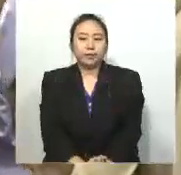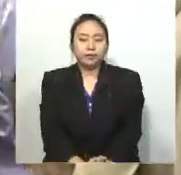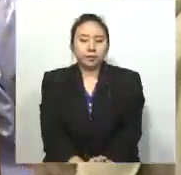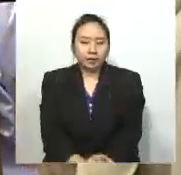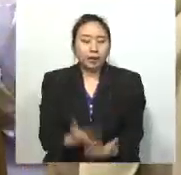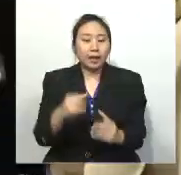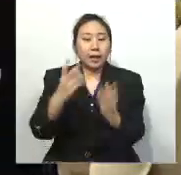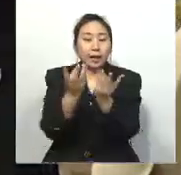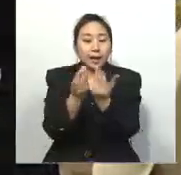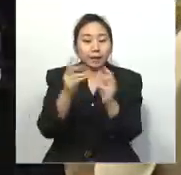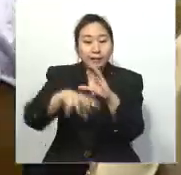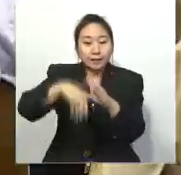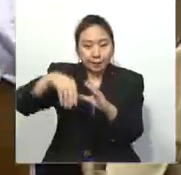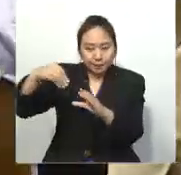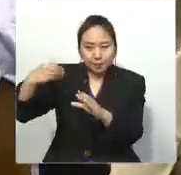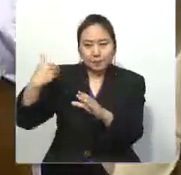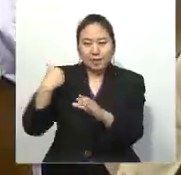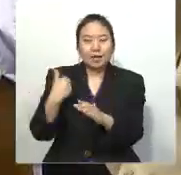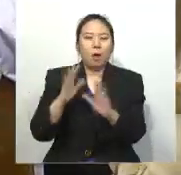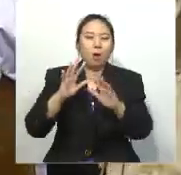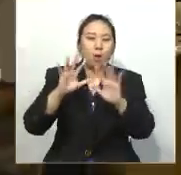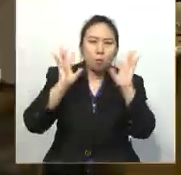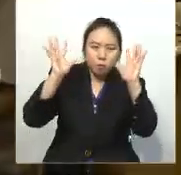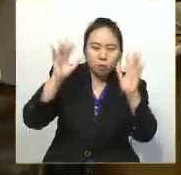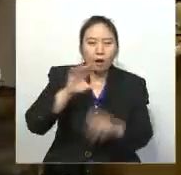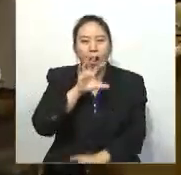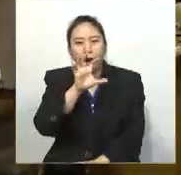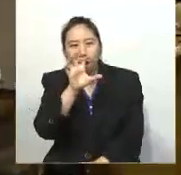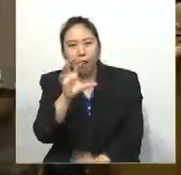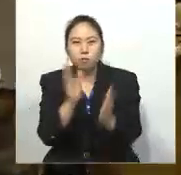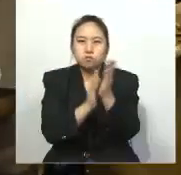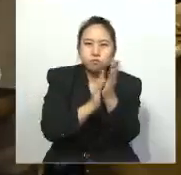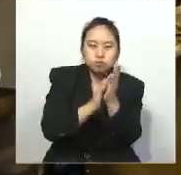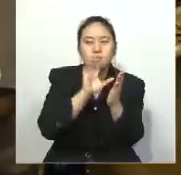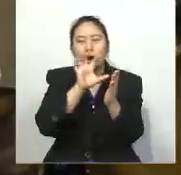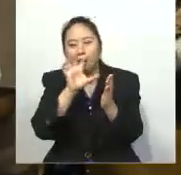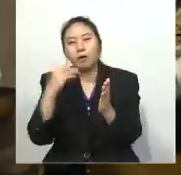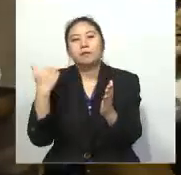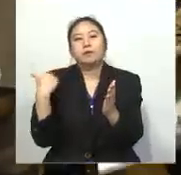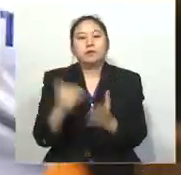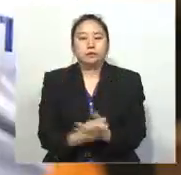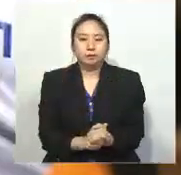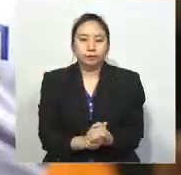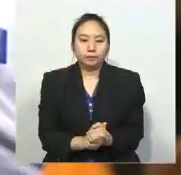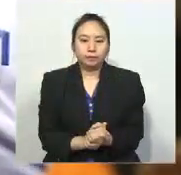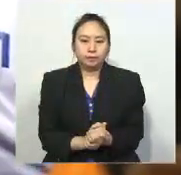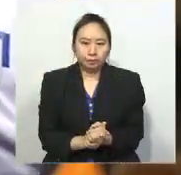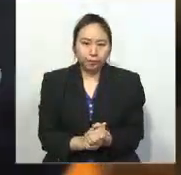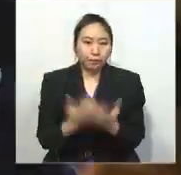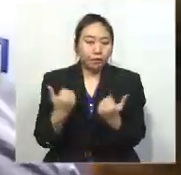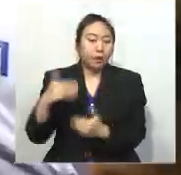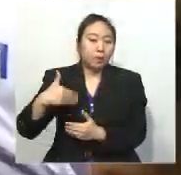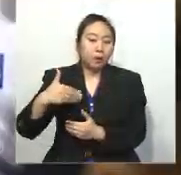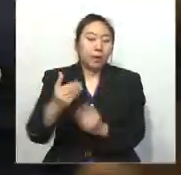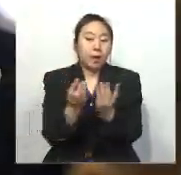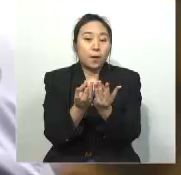หว่างการจับหมายเลขนะคะก็ได้มีเสียงเฮของบรรดากองเชียร์ที่มาร่วมรุ้นหมายเลขดังขึ้นเป็นระยะค่ะซึ่งหลังจากนี้หม